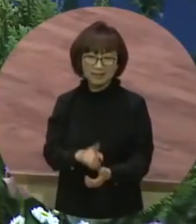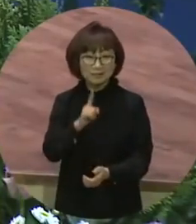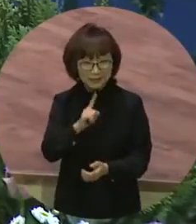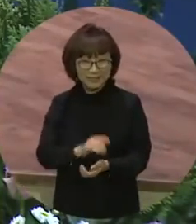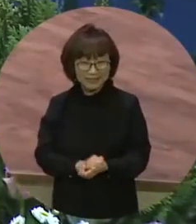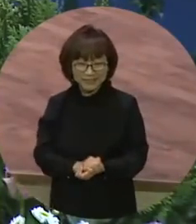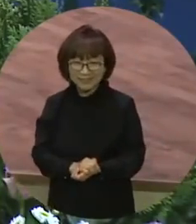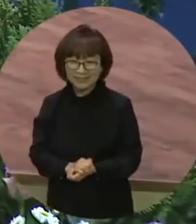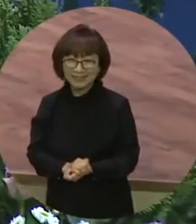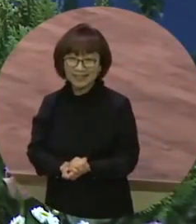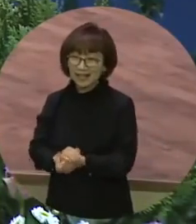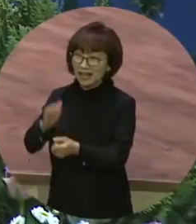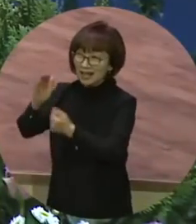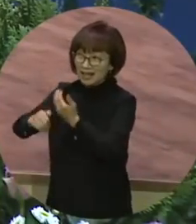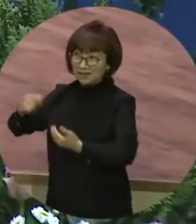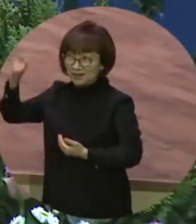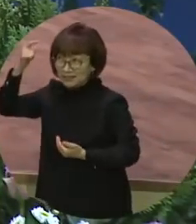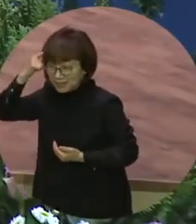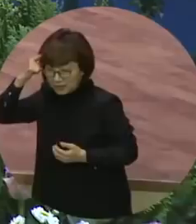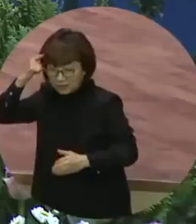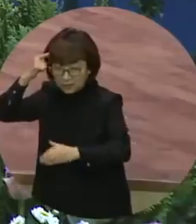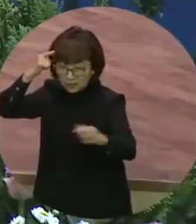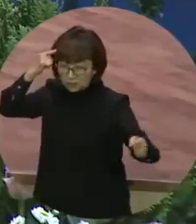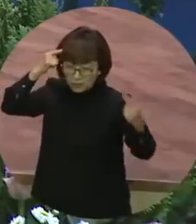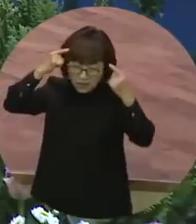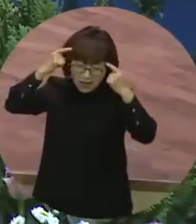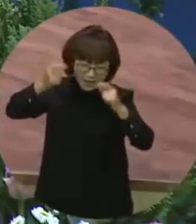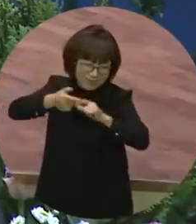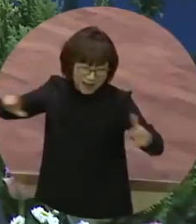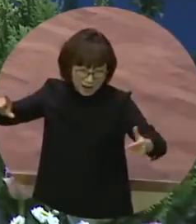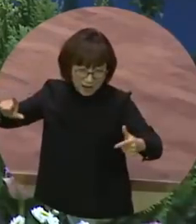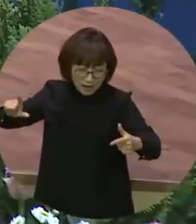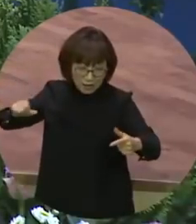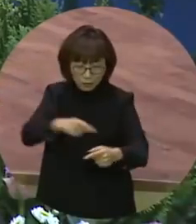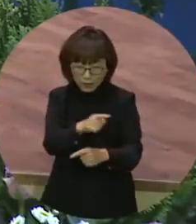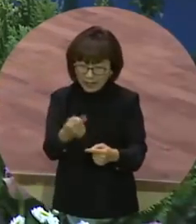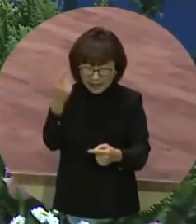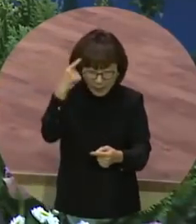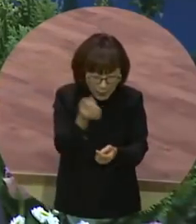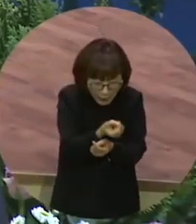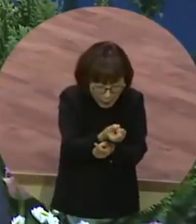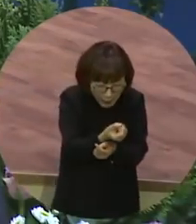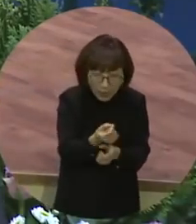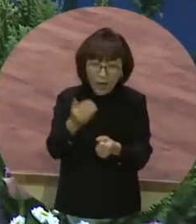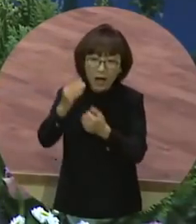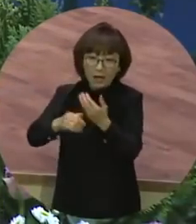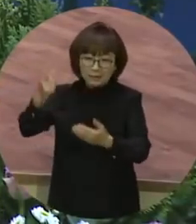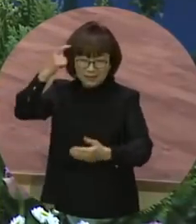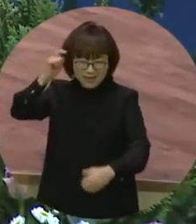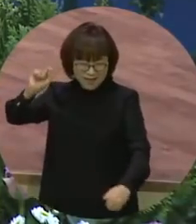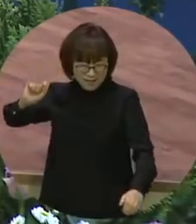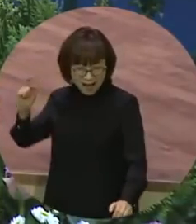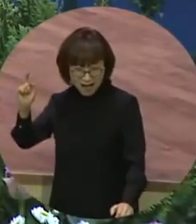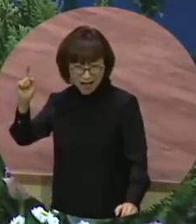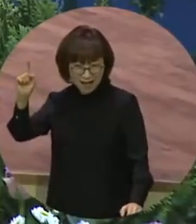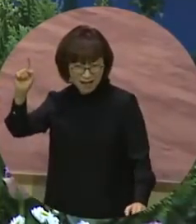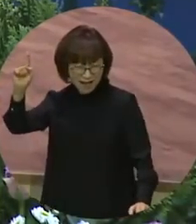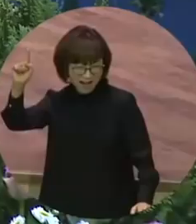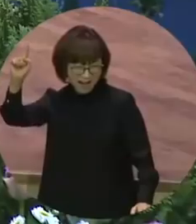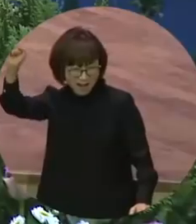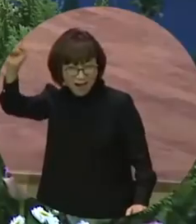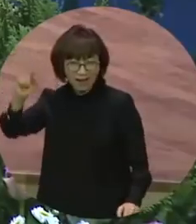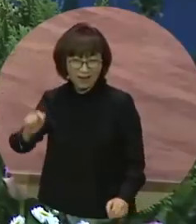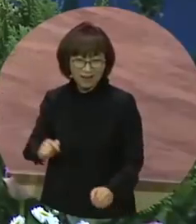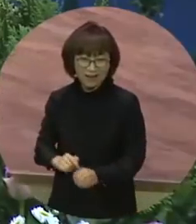우리 생각과는 비교도 할 수 없을 정도로 높으시다고 말씀하고 있어. 그러니까 하나님의 스케일을 하나님이